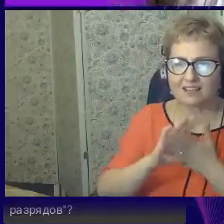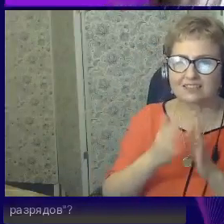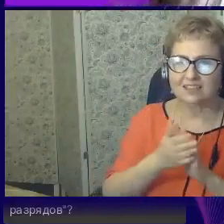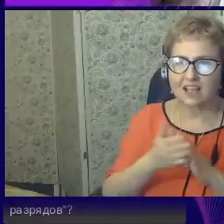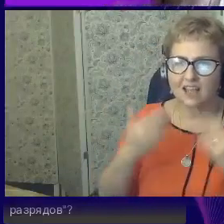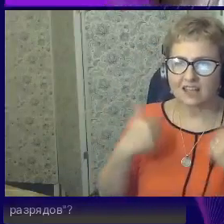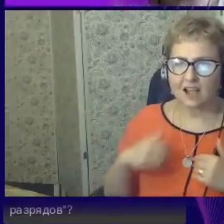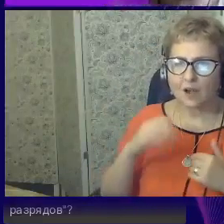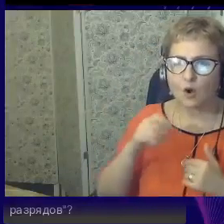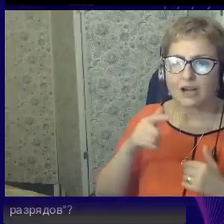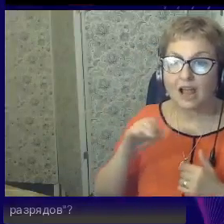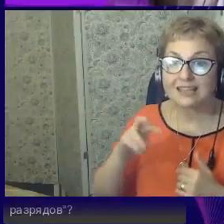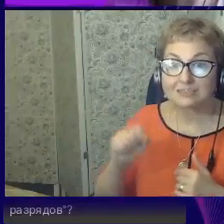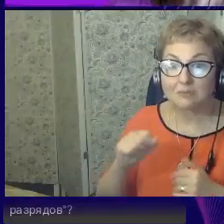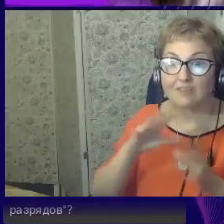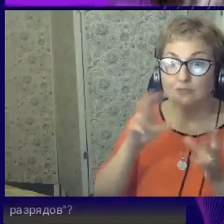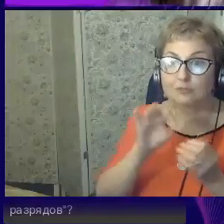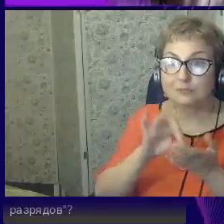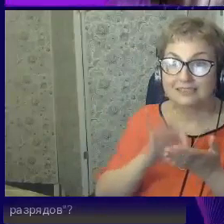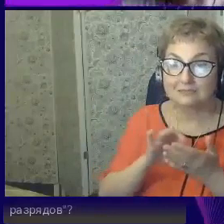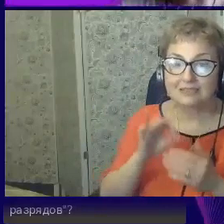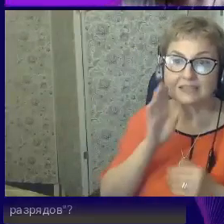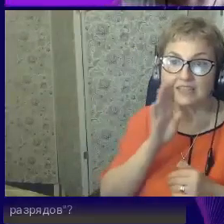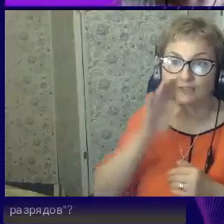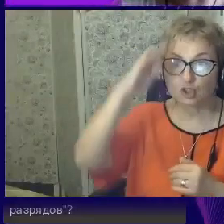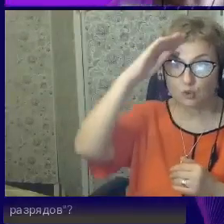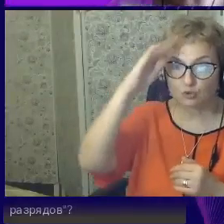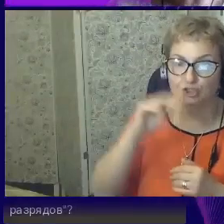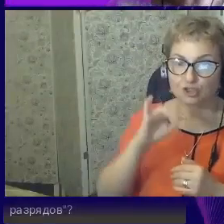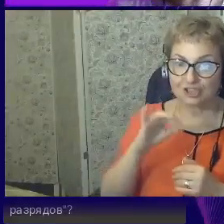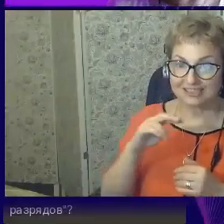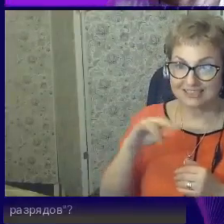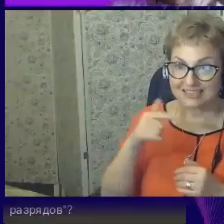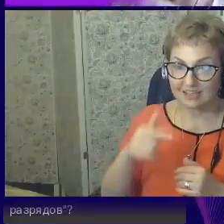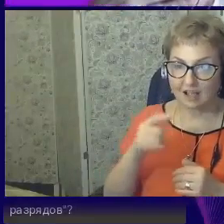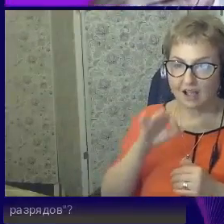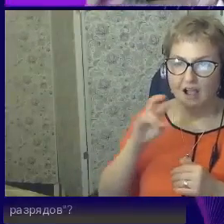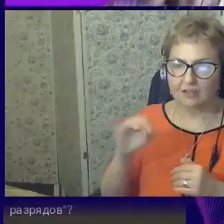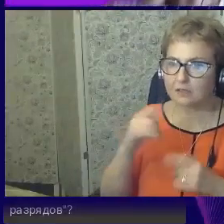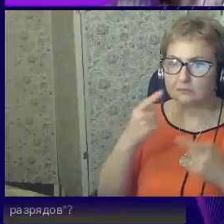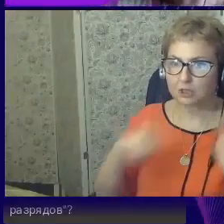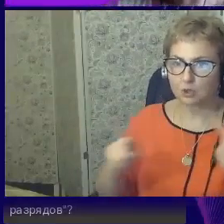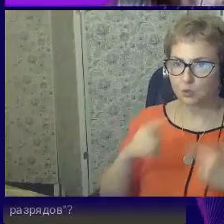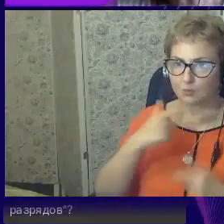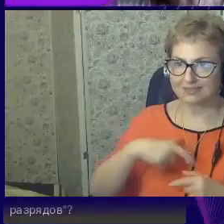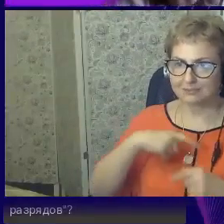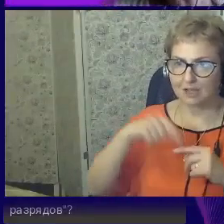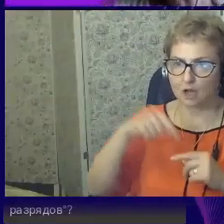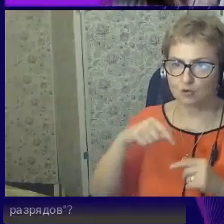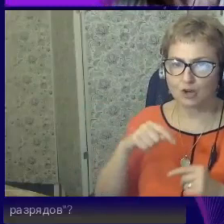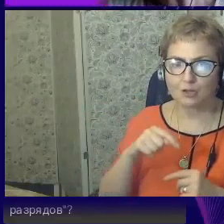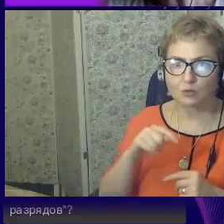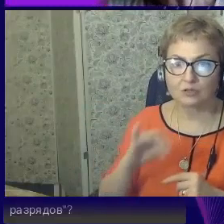и вообще, в принципе, юноши черлидер, они по-другому себя ощущают и, в